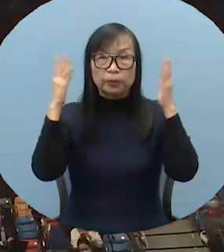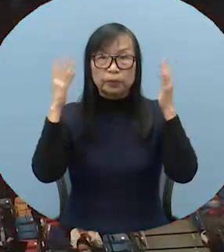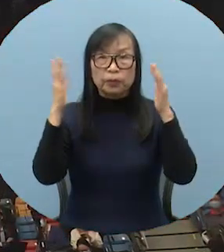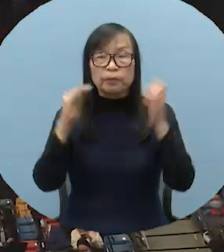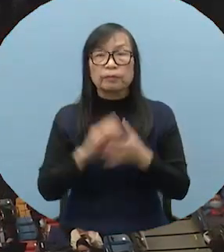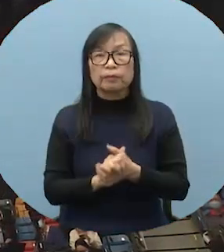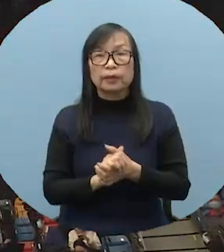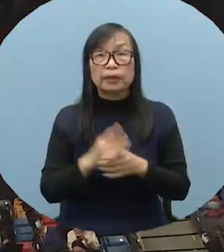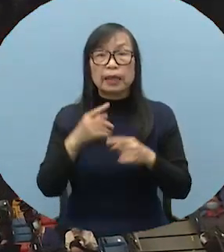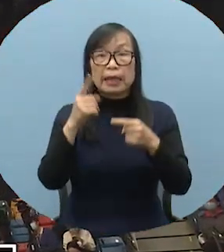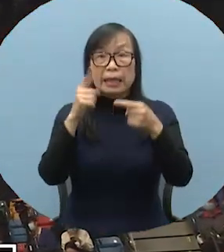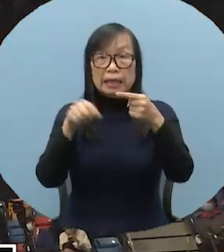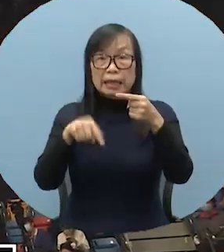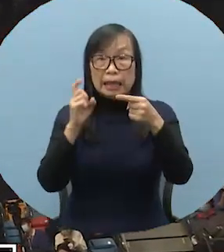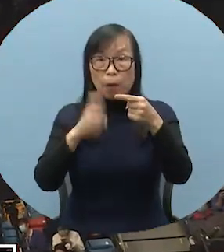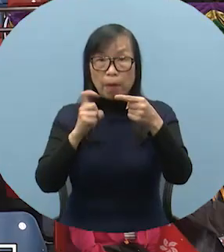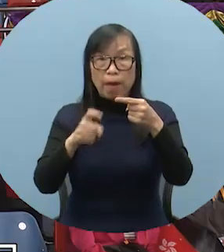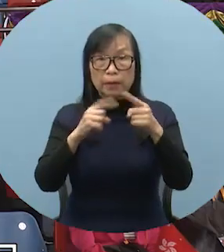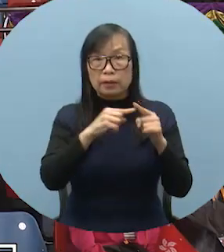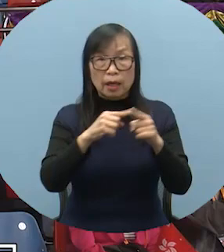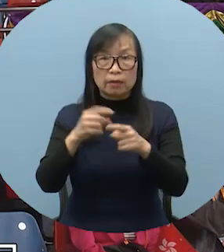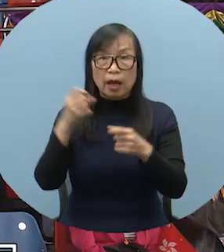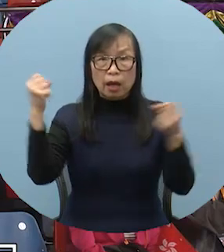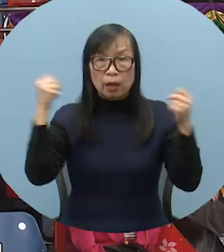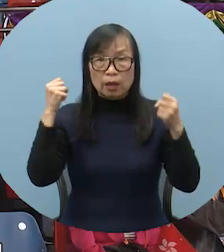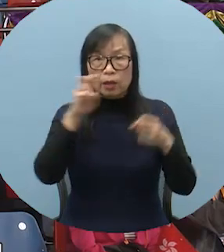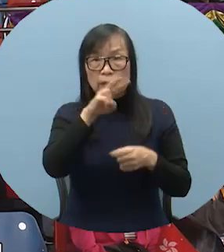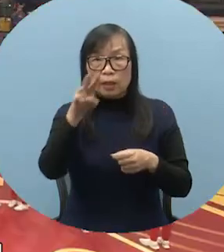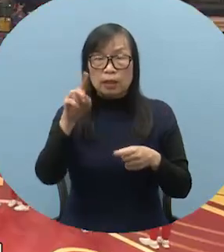大约1900名市民在体育馆现场欣赏节目，